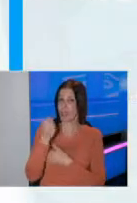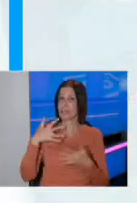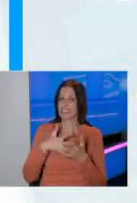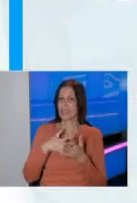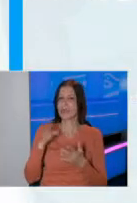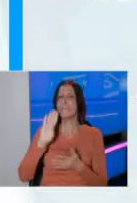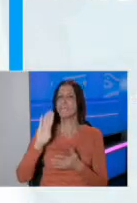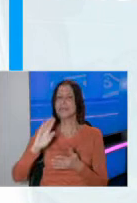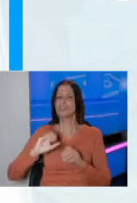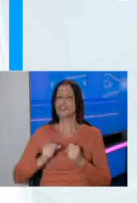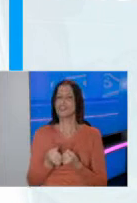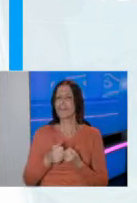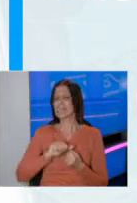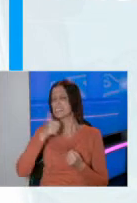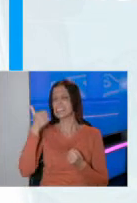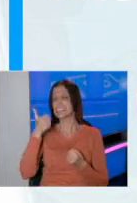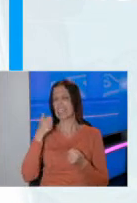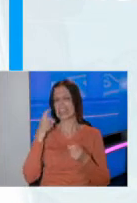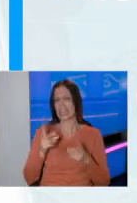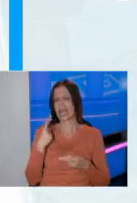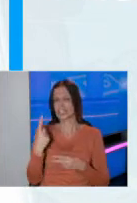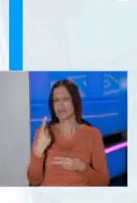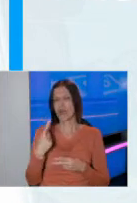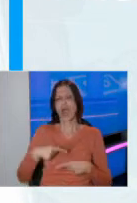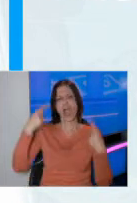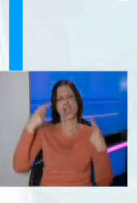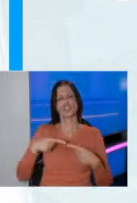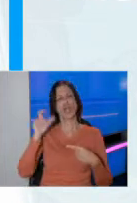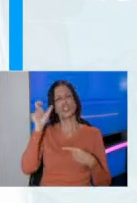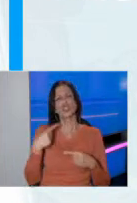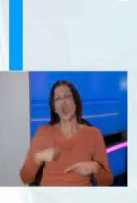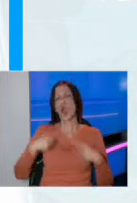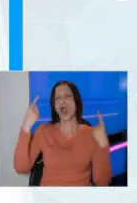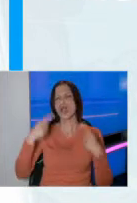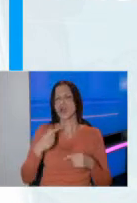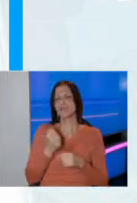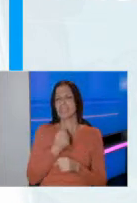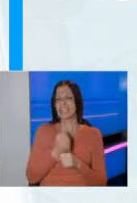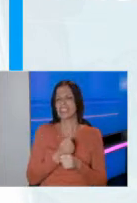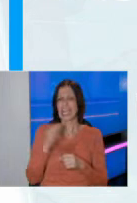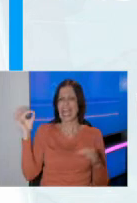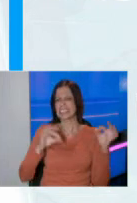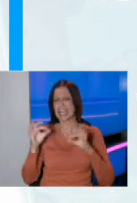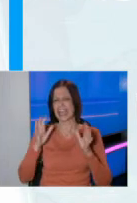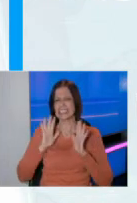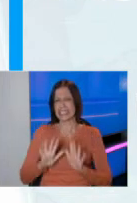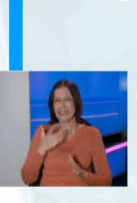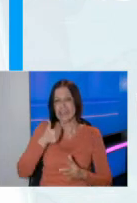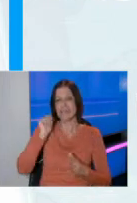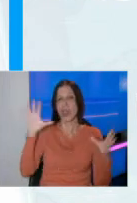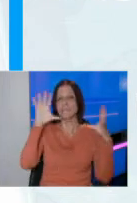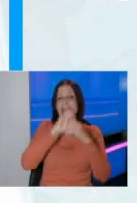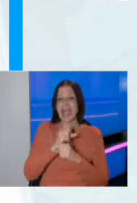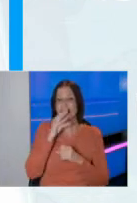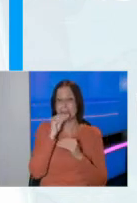היום אפילו את ציי הציניות של עצמו. האיש כל היום מתעסק בהסתה ושנאה, ואז הגיע בערב אתמול לטלוויזיה ודיבר